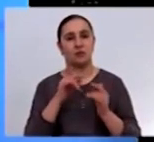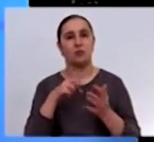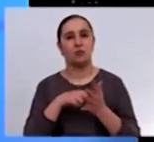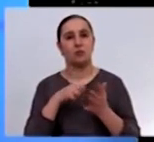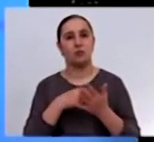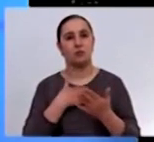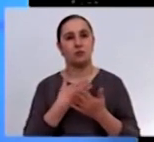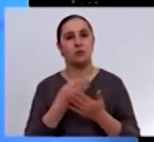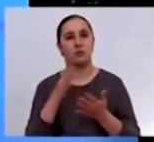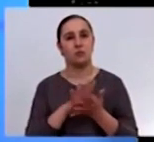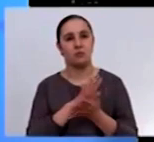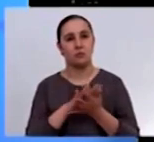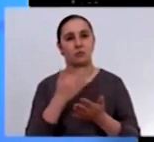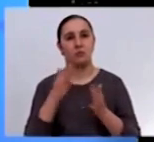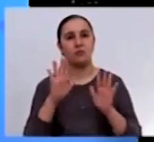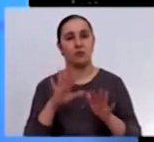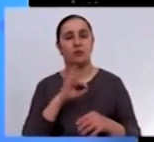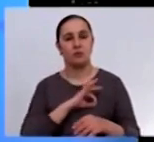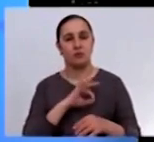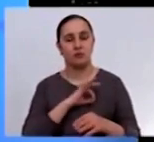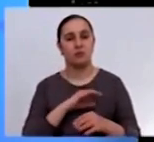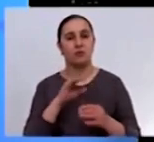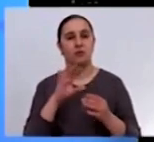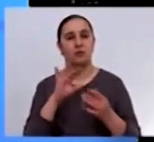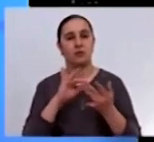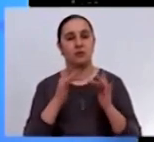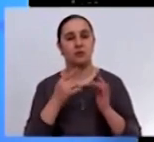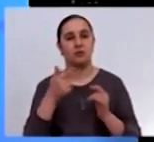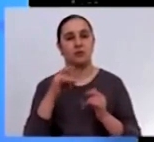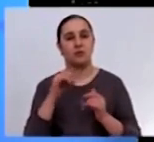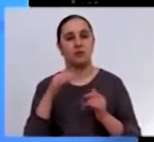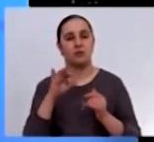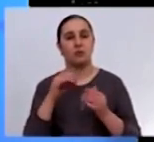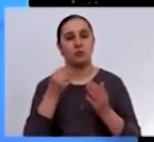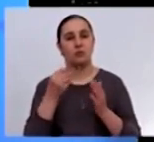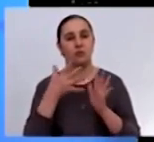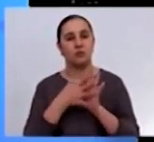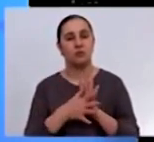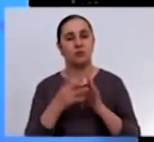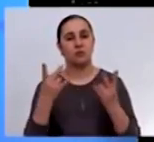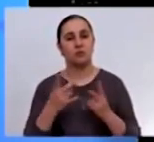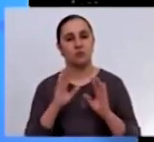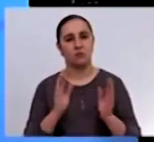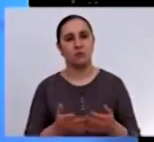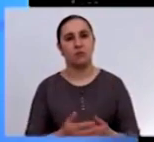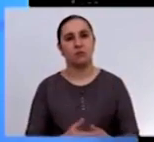xizmati bepul. Siz u yerda faqatgina ishlatgan internet trafiki uchun pul sarflashingiz kerak bo'ladi.